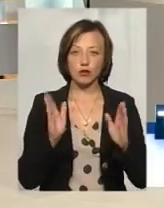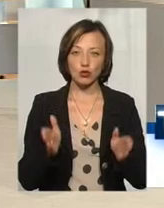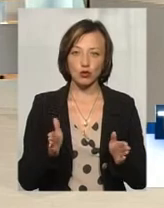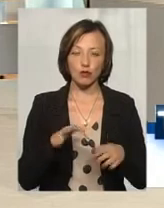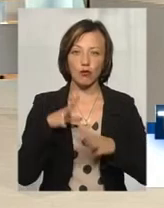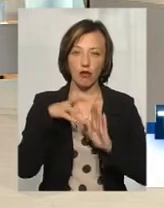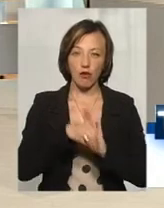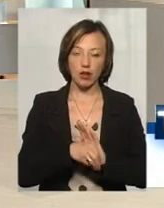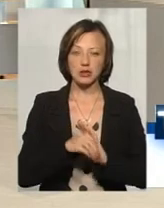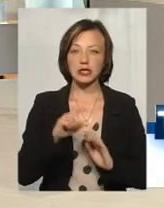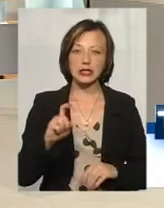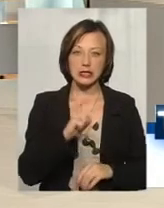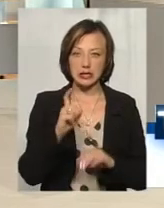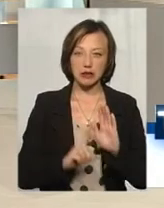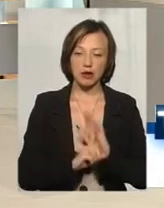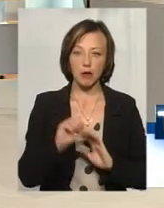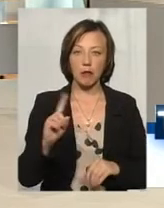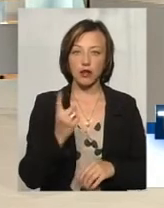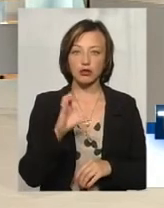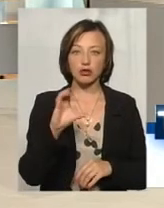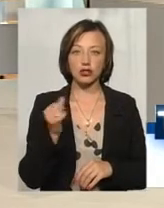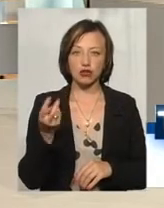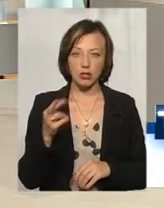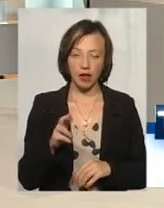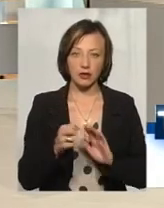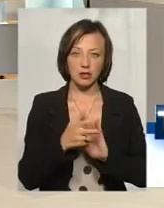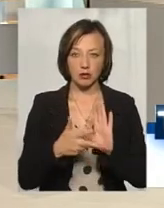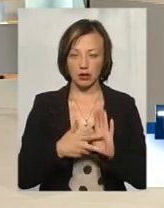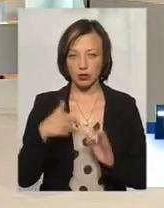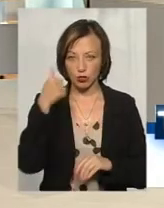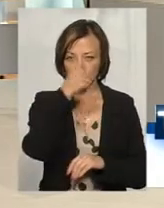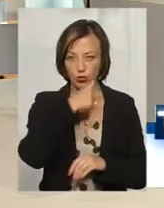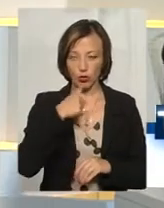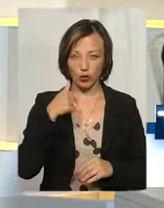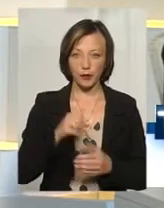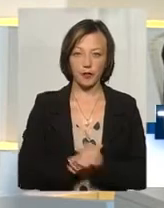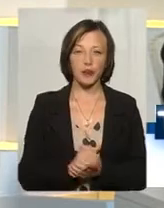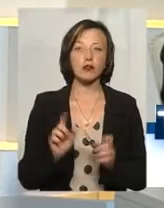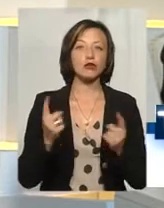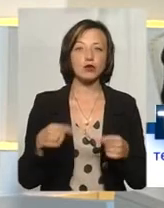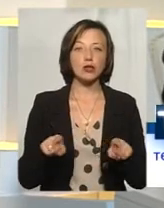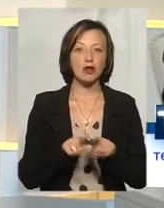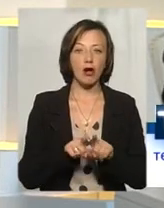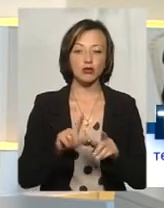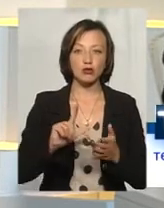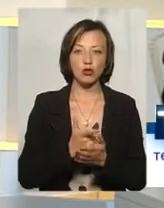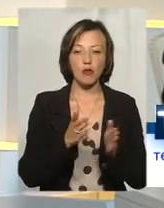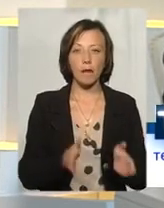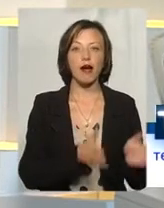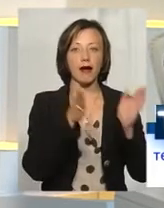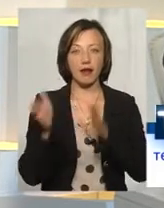вже впроваджуватися з 1 січня 2018 року. А чому так? Чому знов